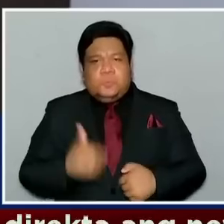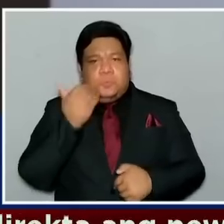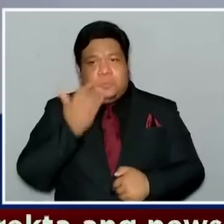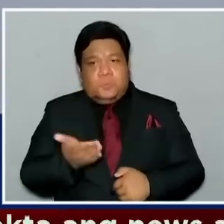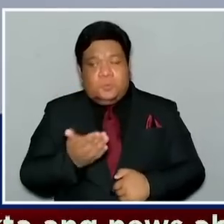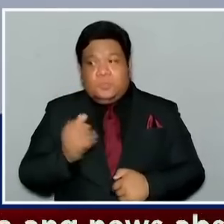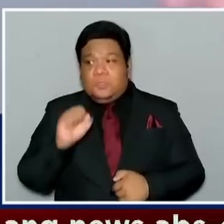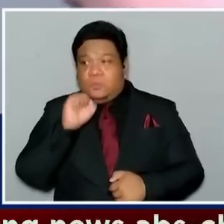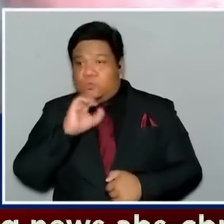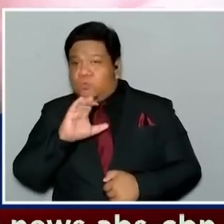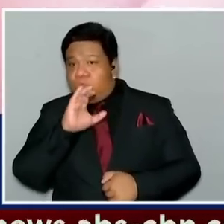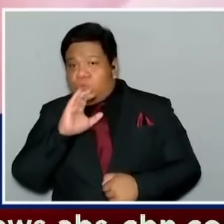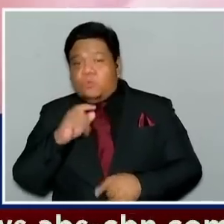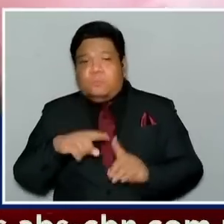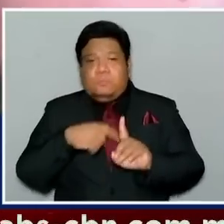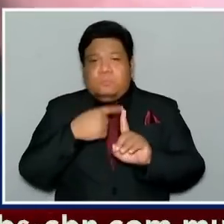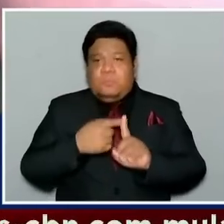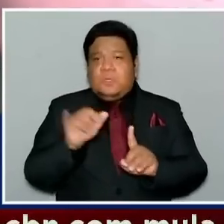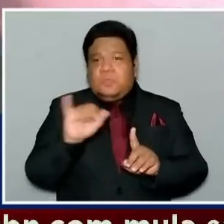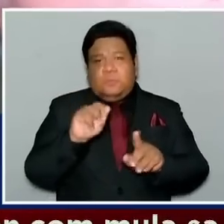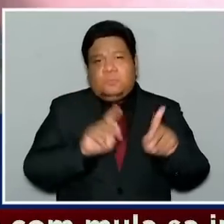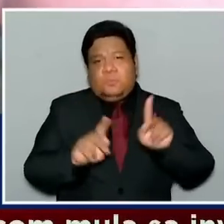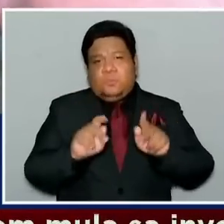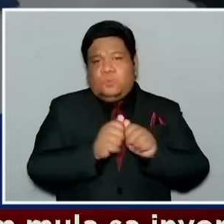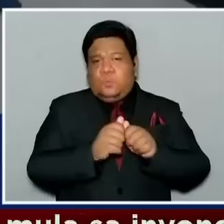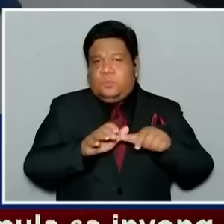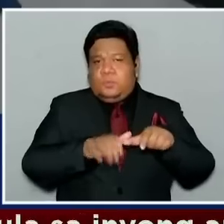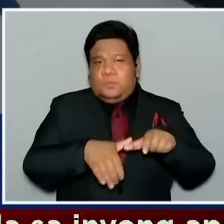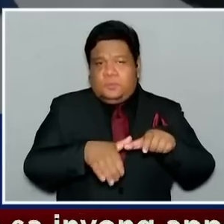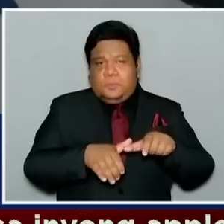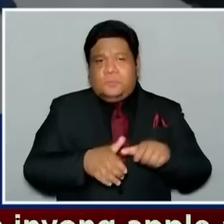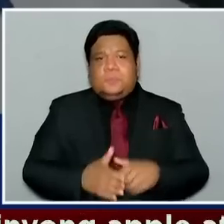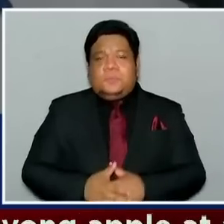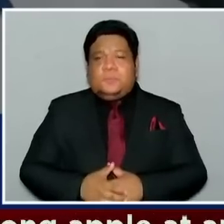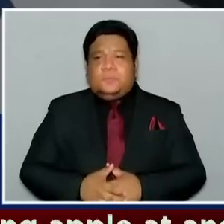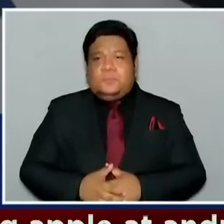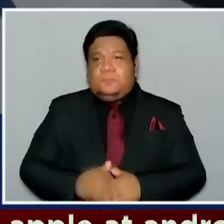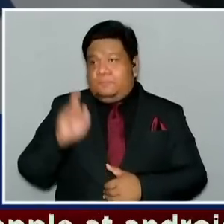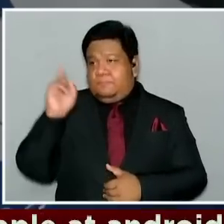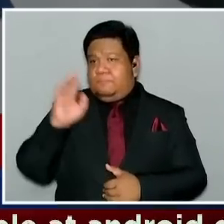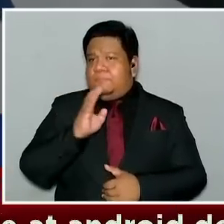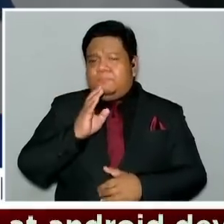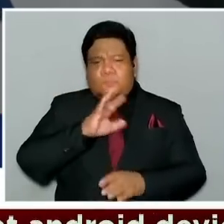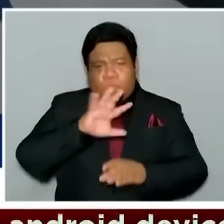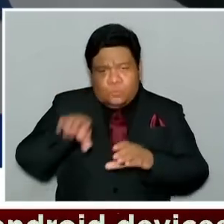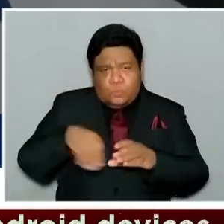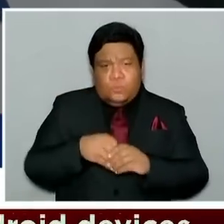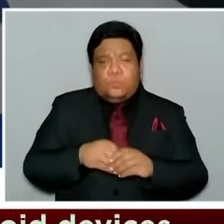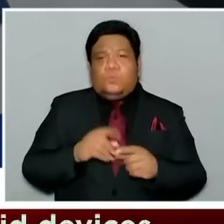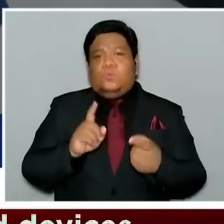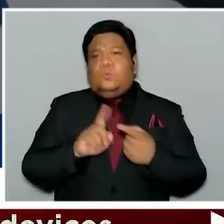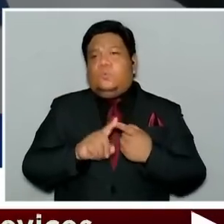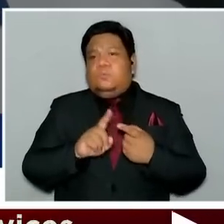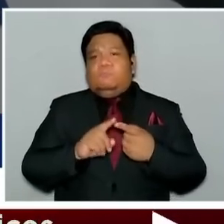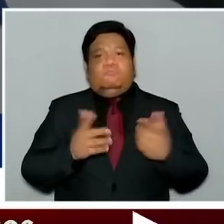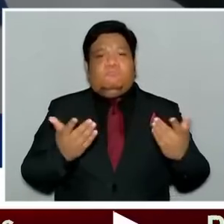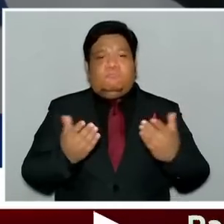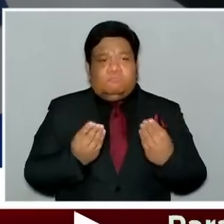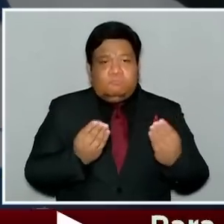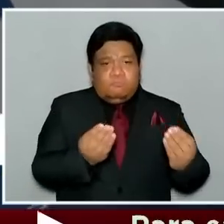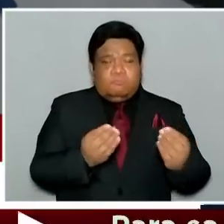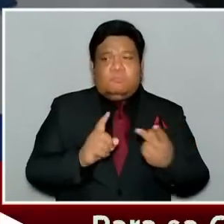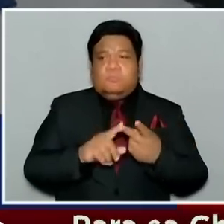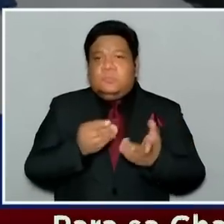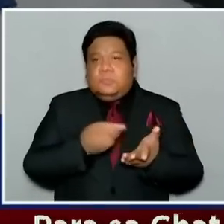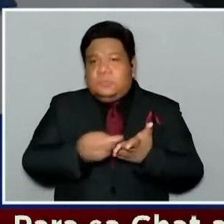citizens, kundi pati sa mga persons with disabilities din. It includes everything, casket and services, merchandise meaning